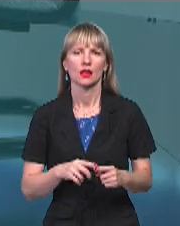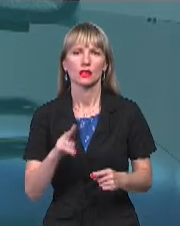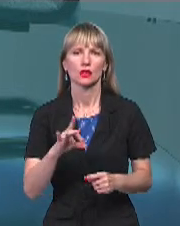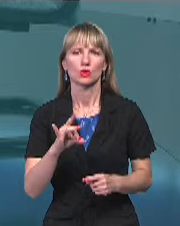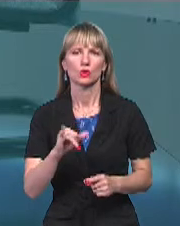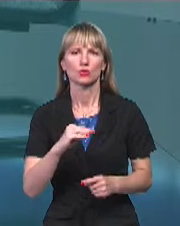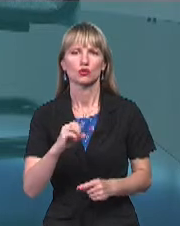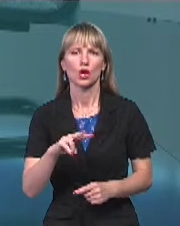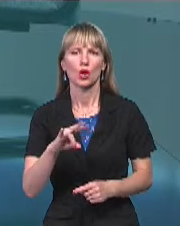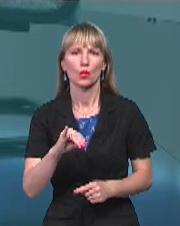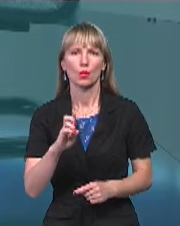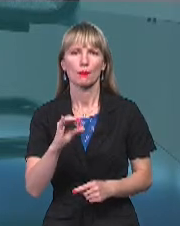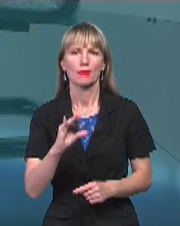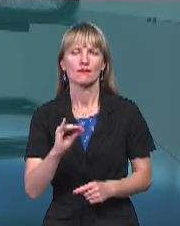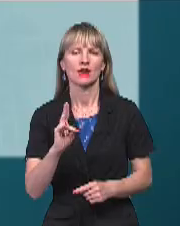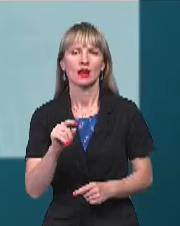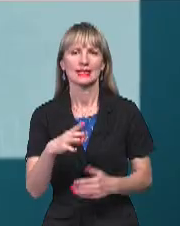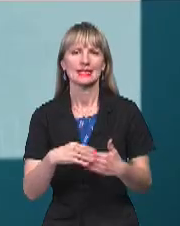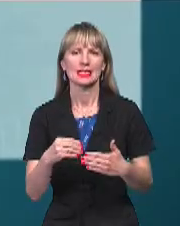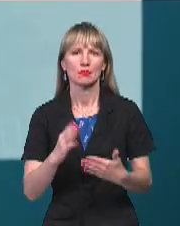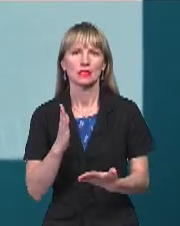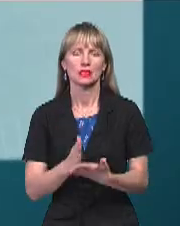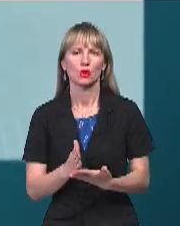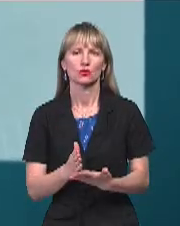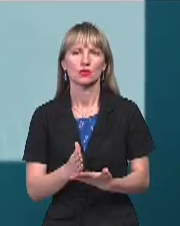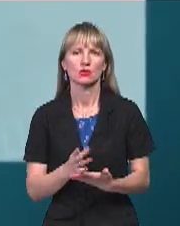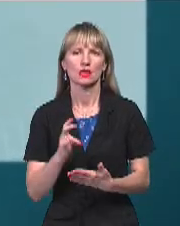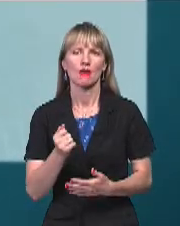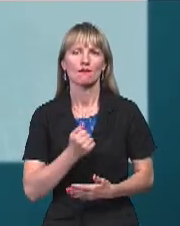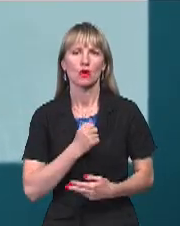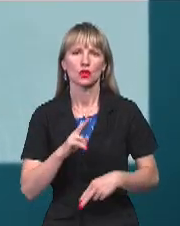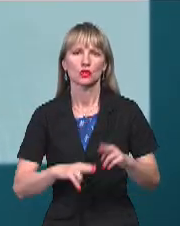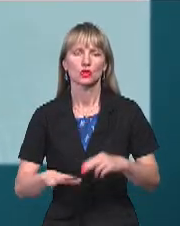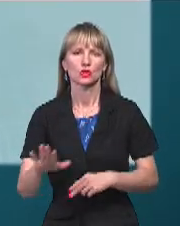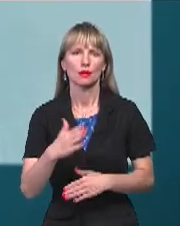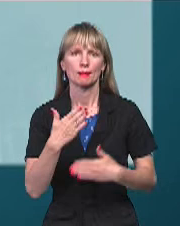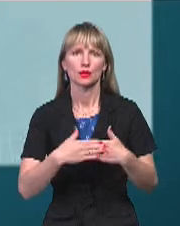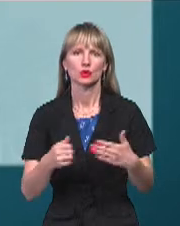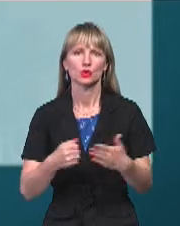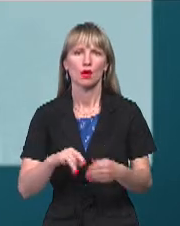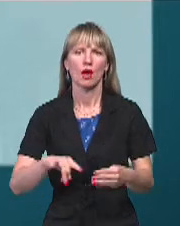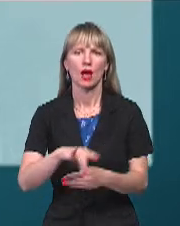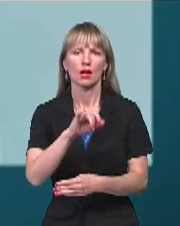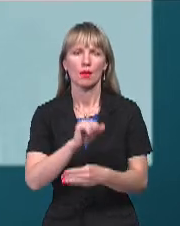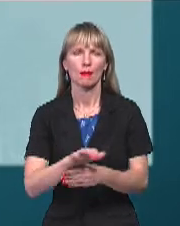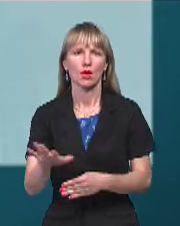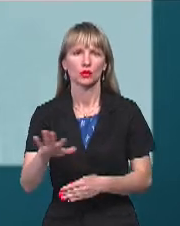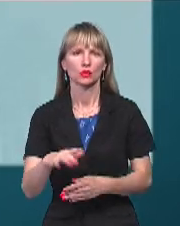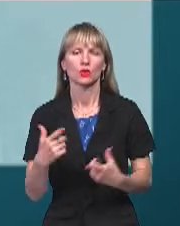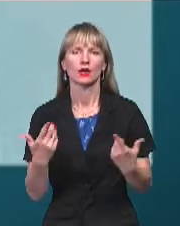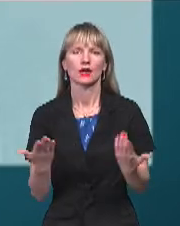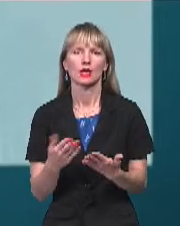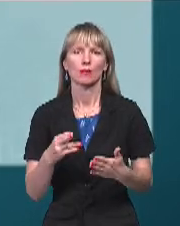Дружелюбівка. Ті землі знаходяться на воєнстрої, це ближче до аеропорту, і які